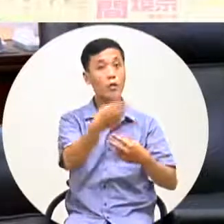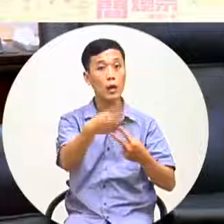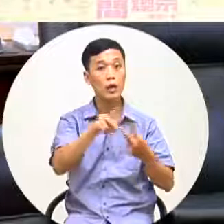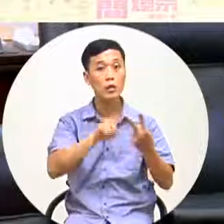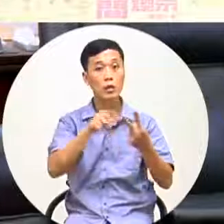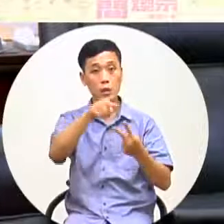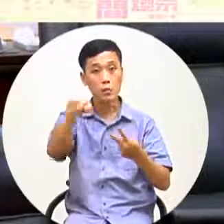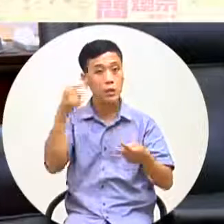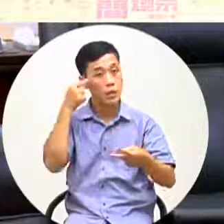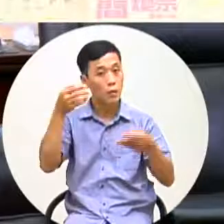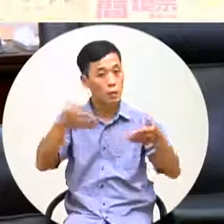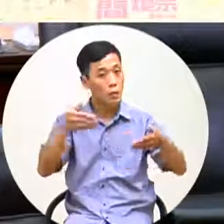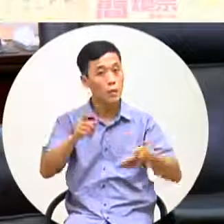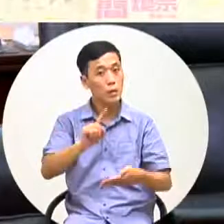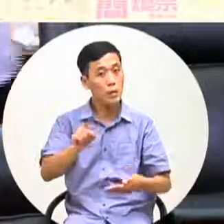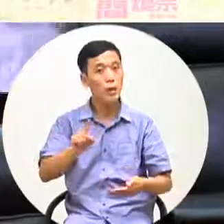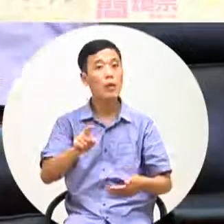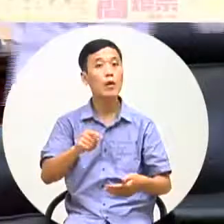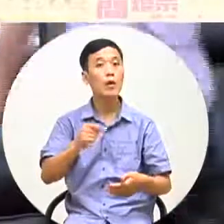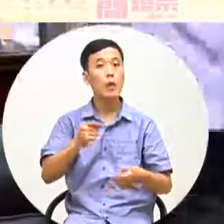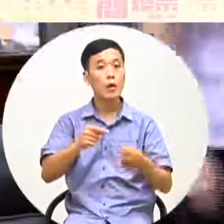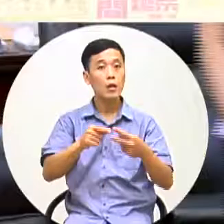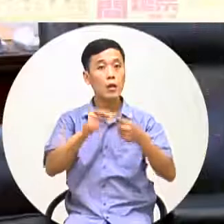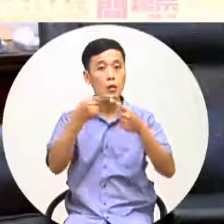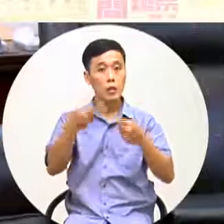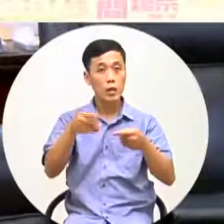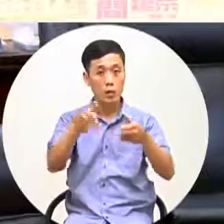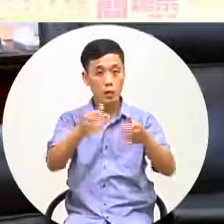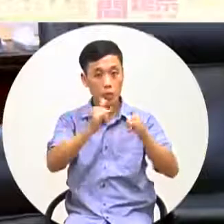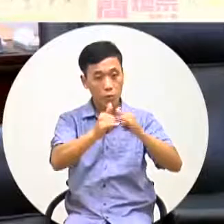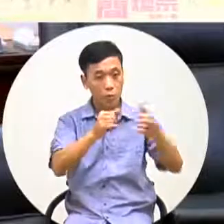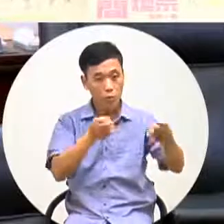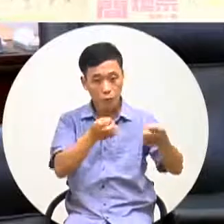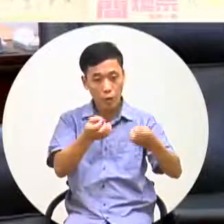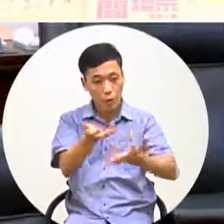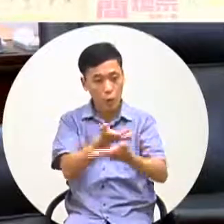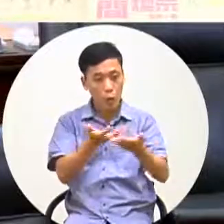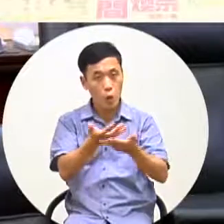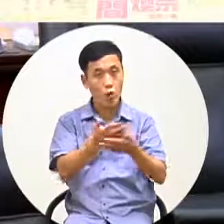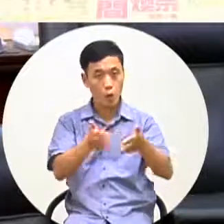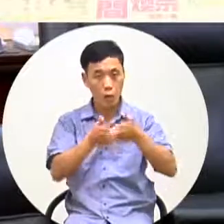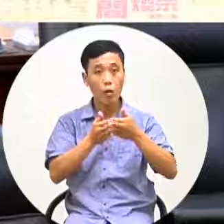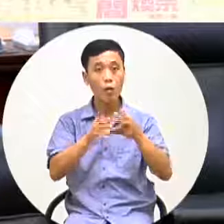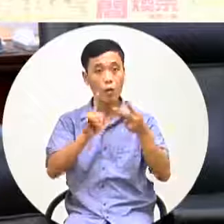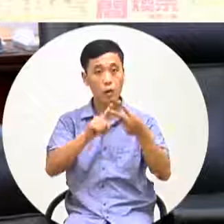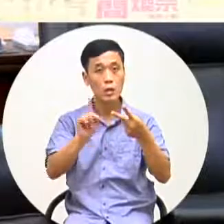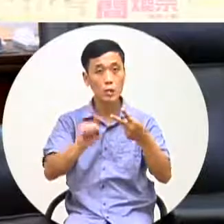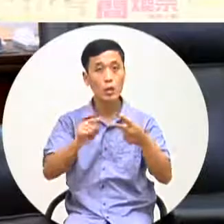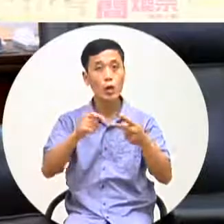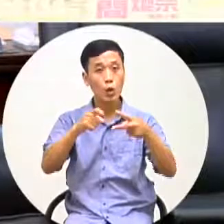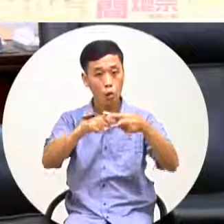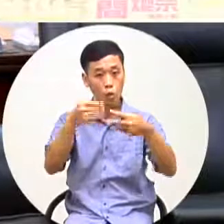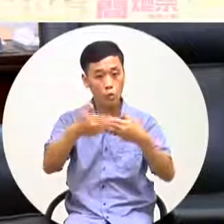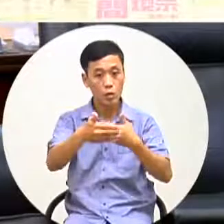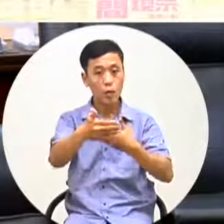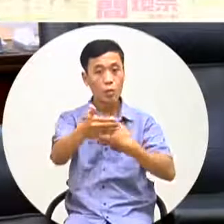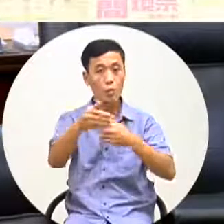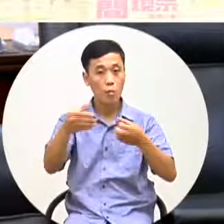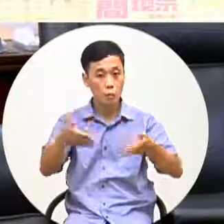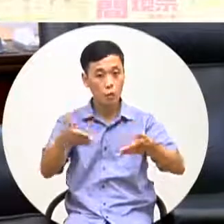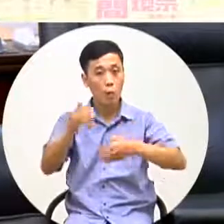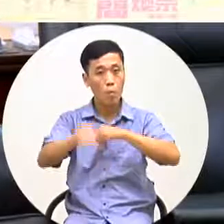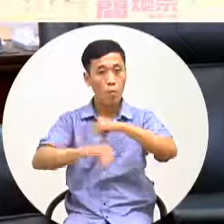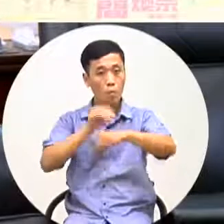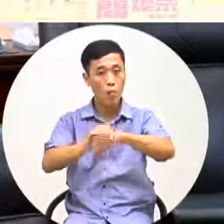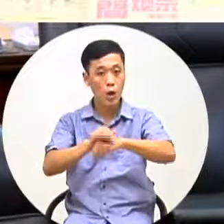Dable 在跟地方上再做一些沟通。好，那第二个部分工程结束之后有些小瑕疵的部分，你们可能还要